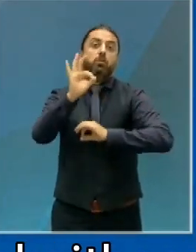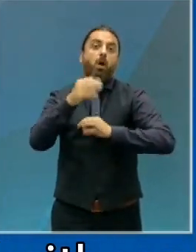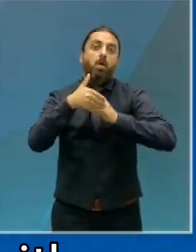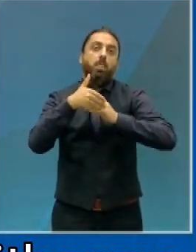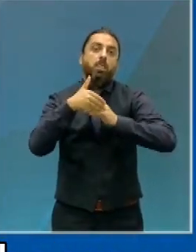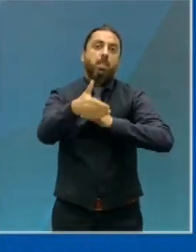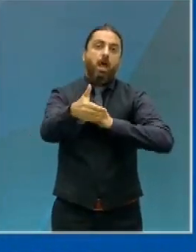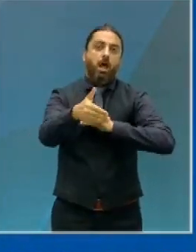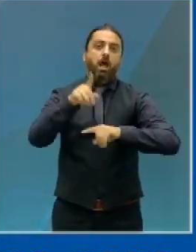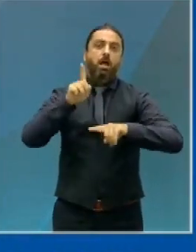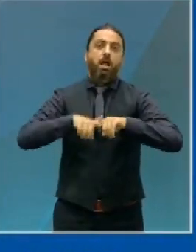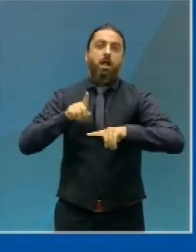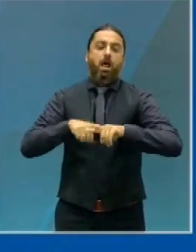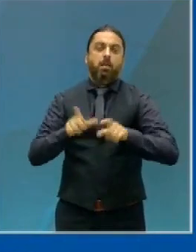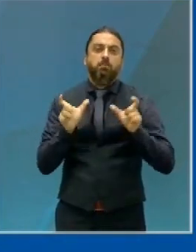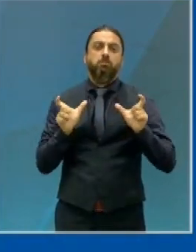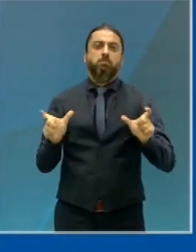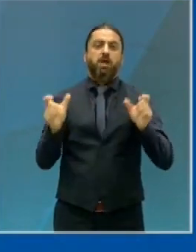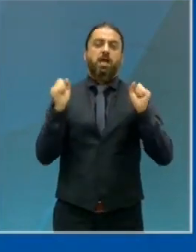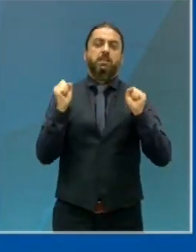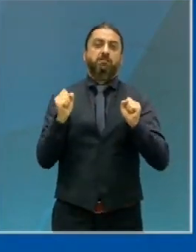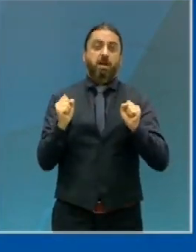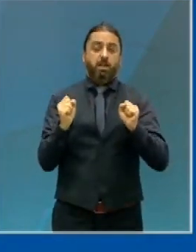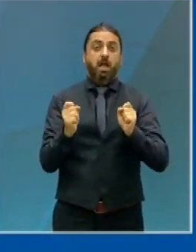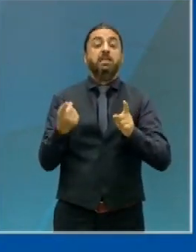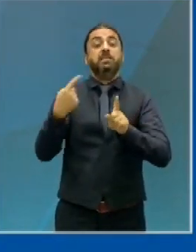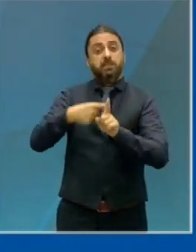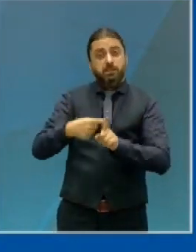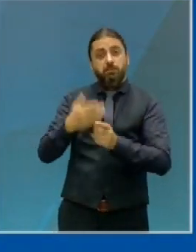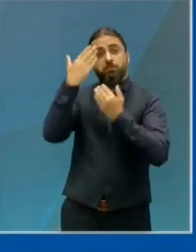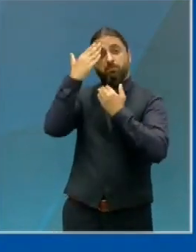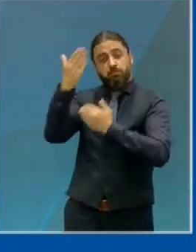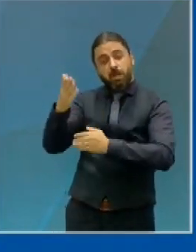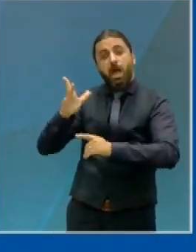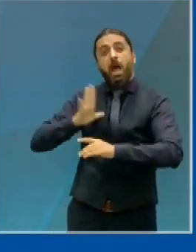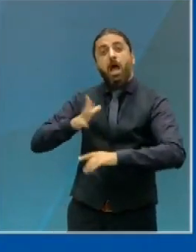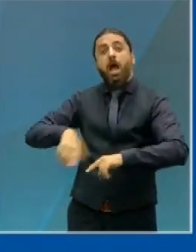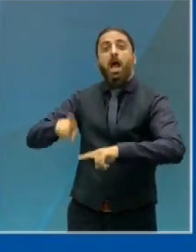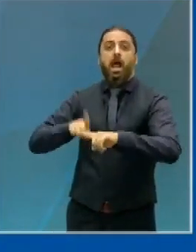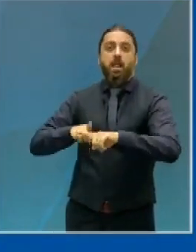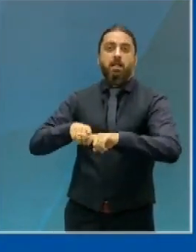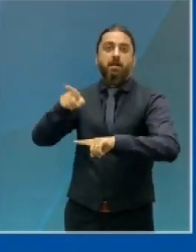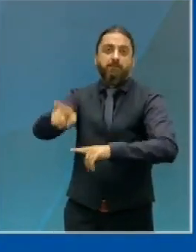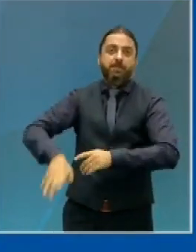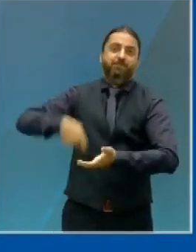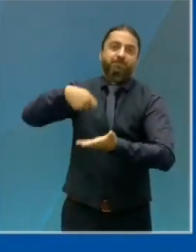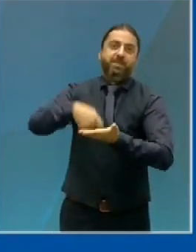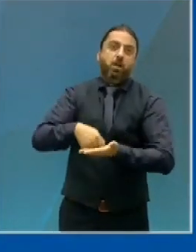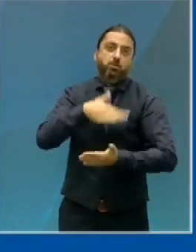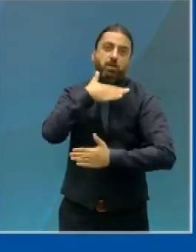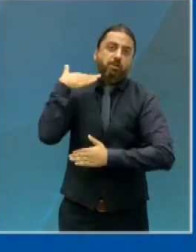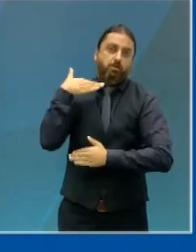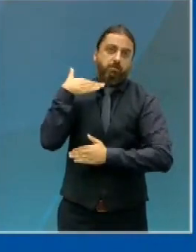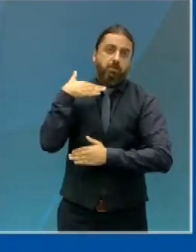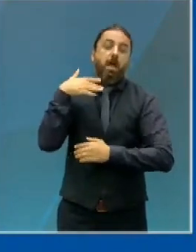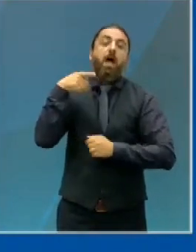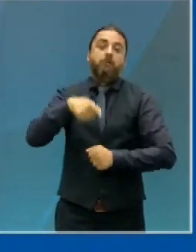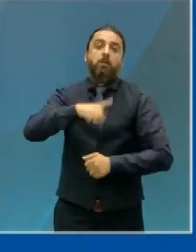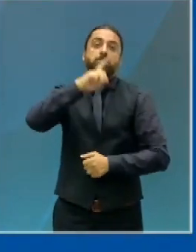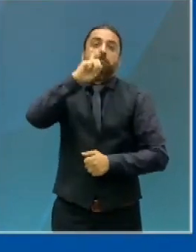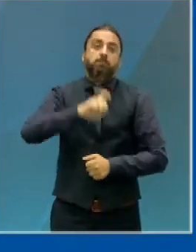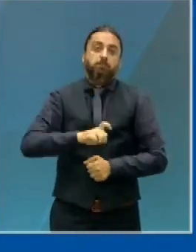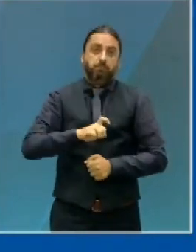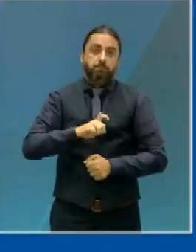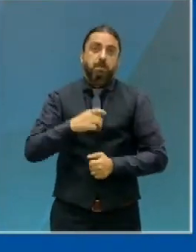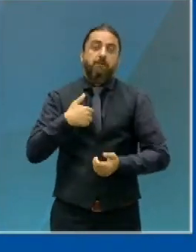χώρας, αλλά και ως ύψιστη υποχρέωση στους Έλληνες που θα επομισθούν το κόστος. Είναι το τίμημα της θέσης